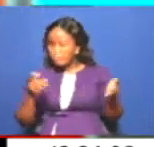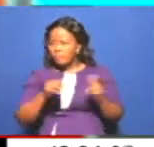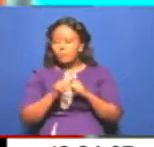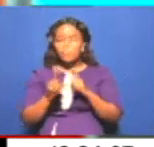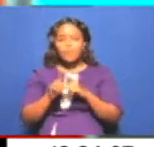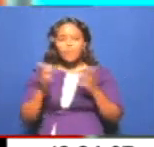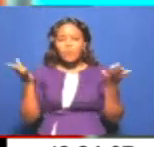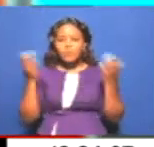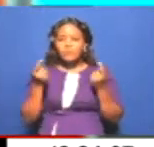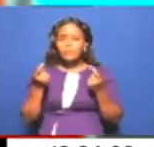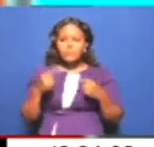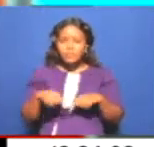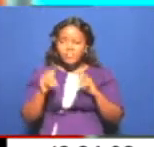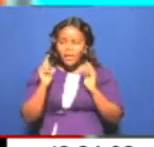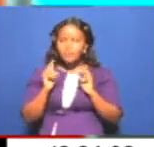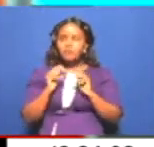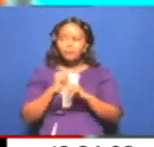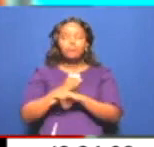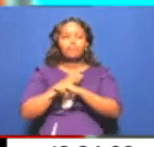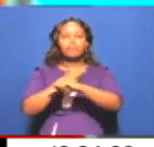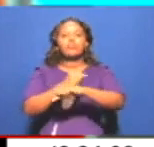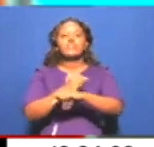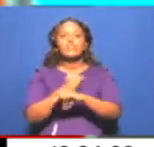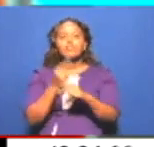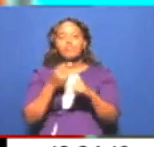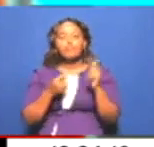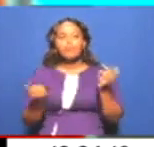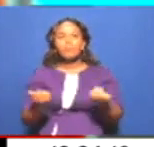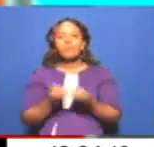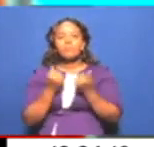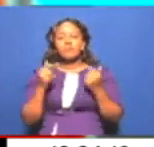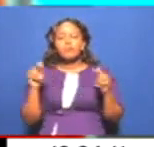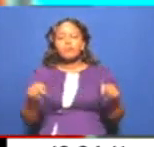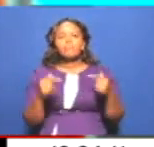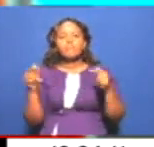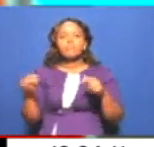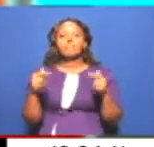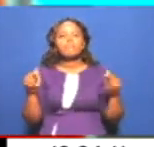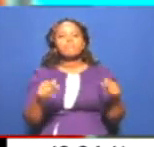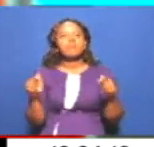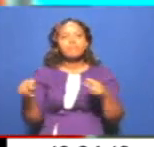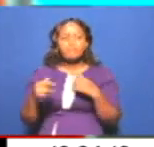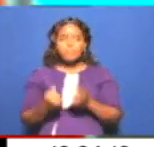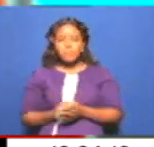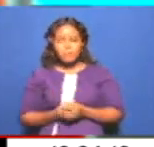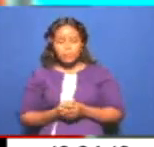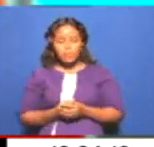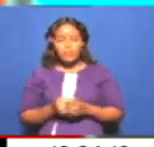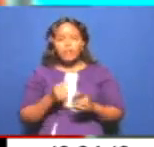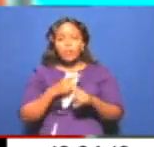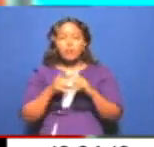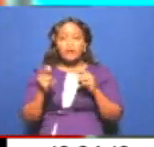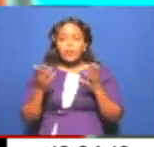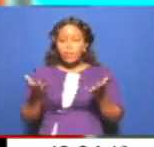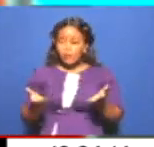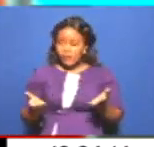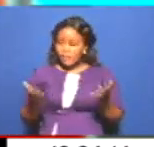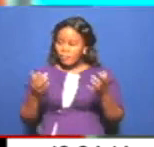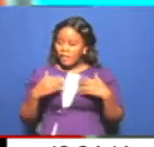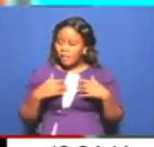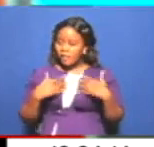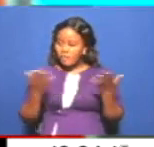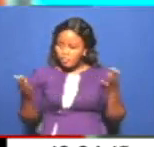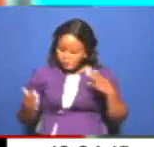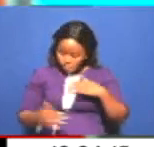kukwepa matukio ambayo tuliyeshuhudia mwaka wa 2007. Shida tulionayo ni kutoheshimu independent